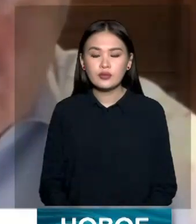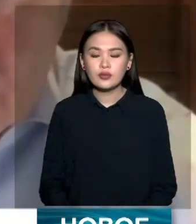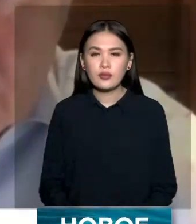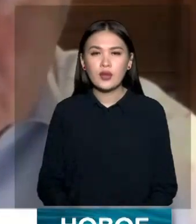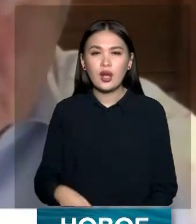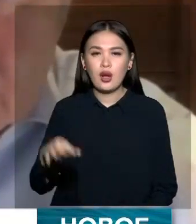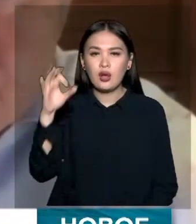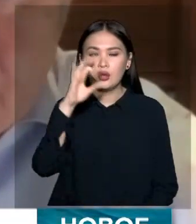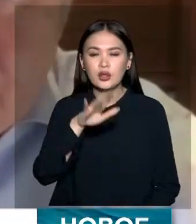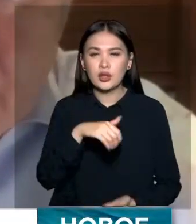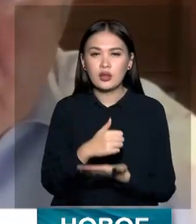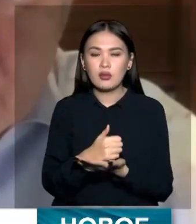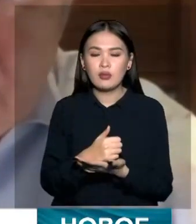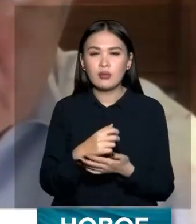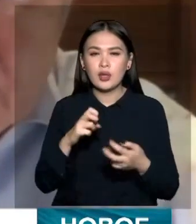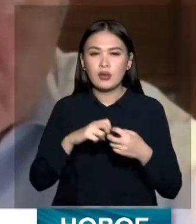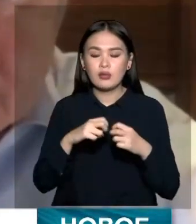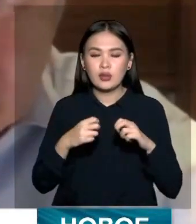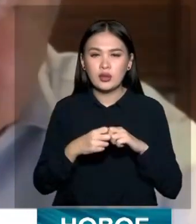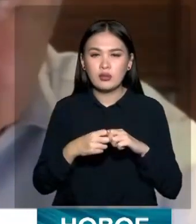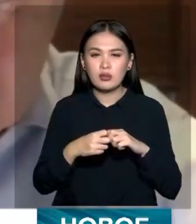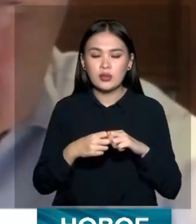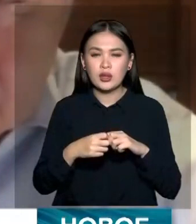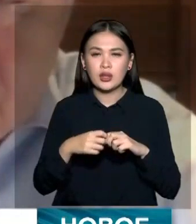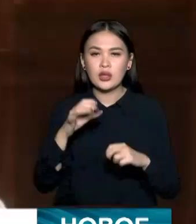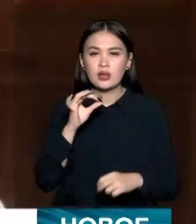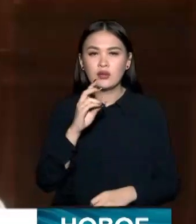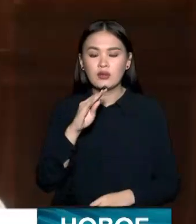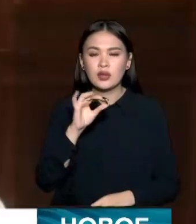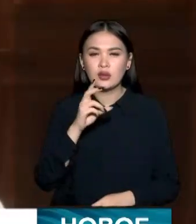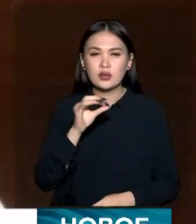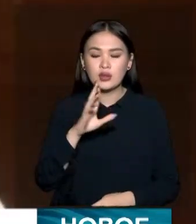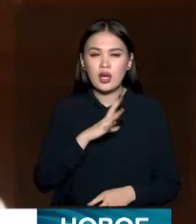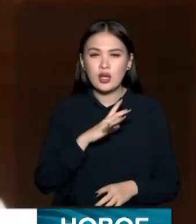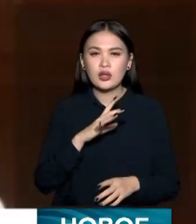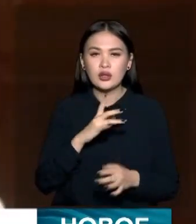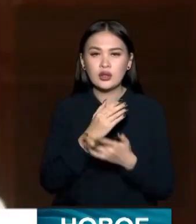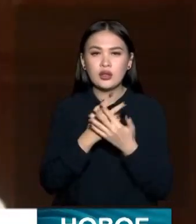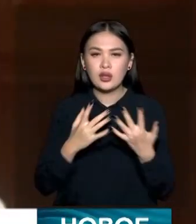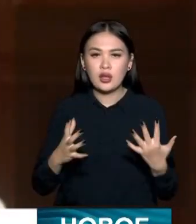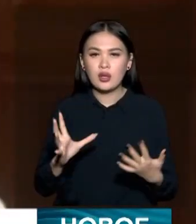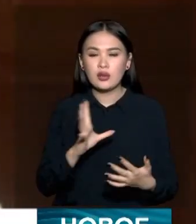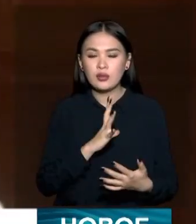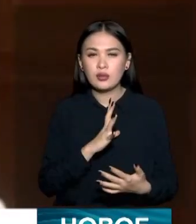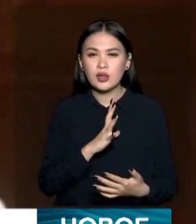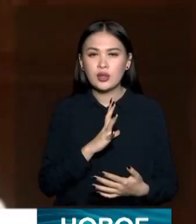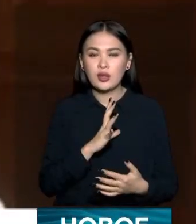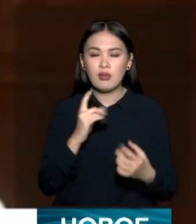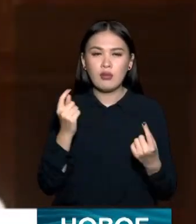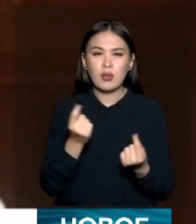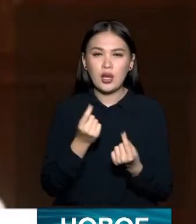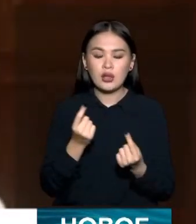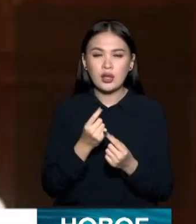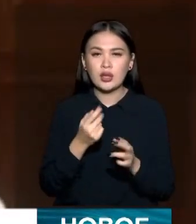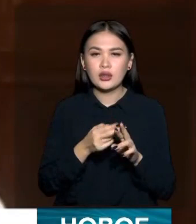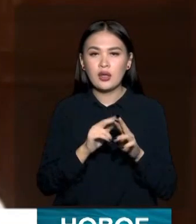Основной проблемой инфляции сейчас имеет две стороны. Это мало товаров,